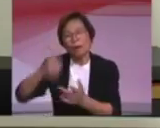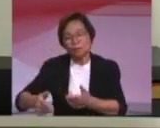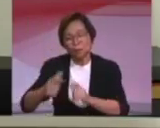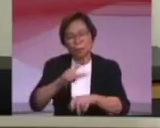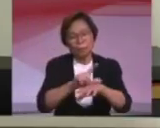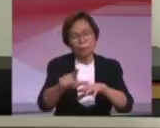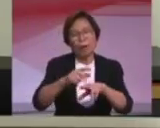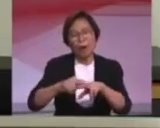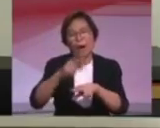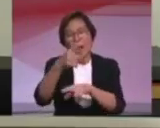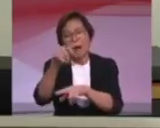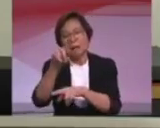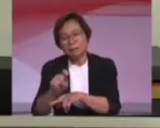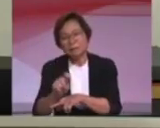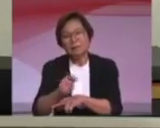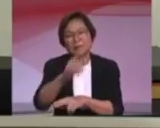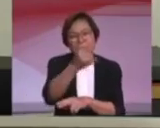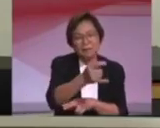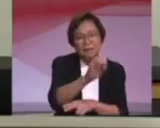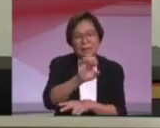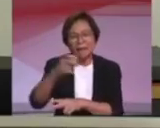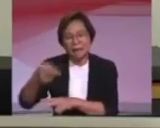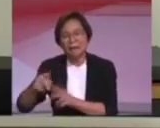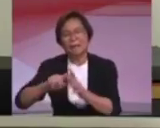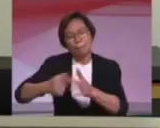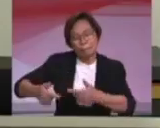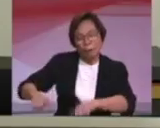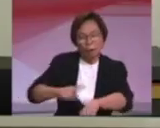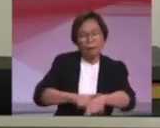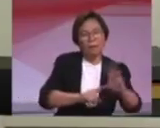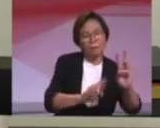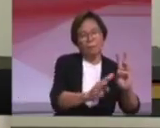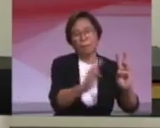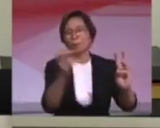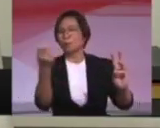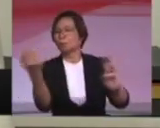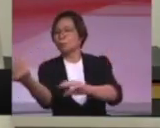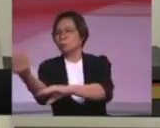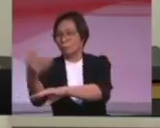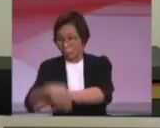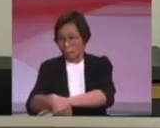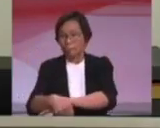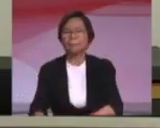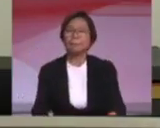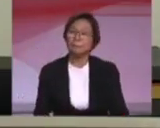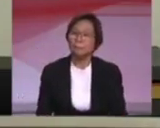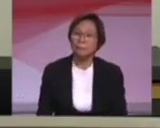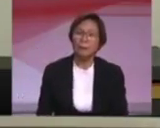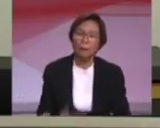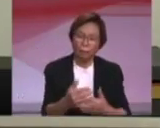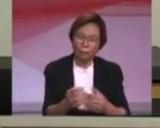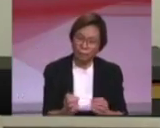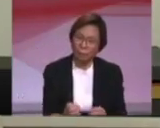LRT, teksi, e-hailing dibenarkan beroperasi dari 6 pagi hingga 12 malam. Kerana